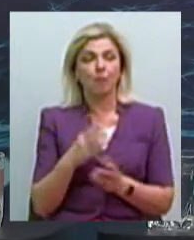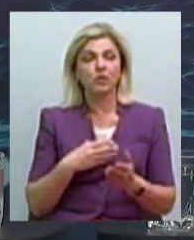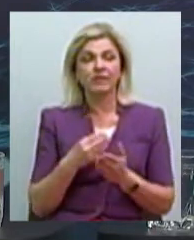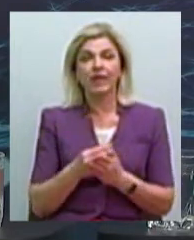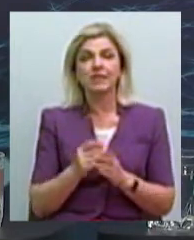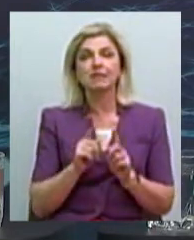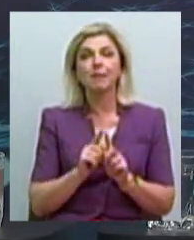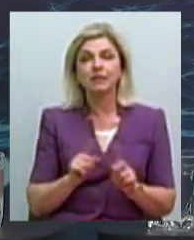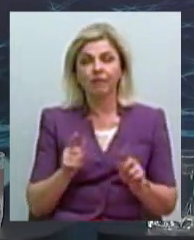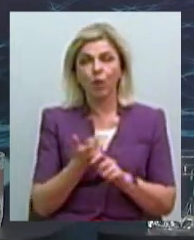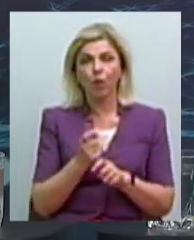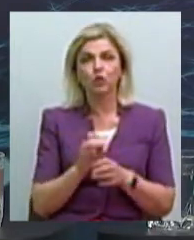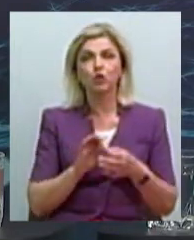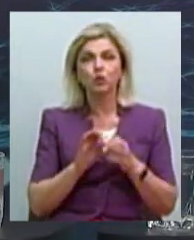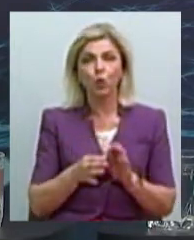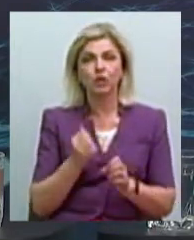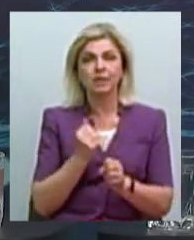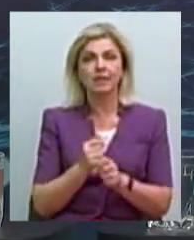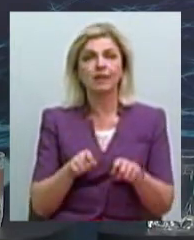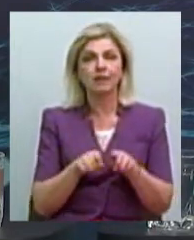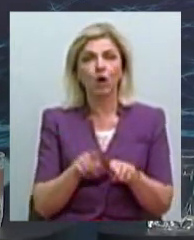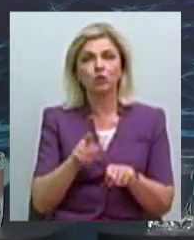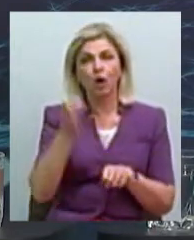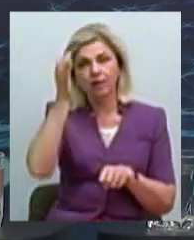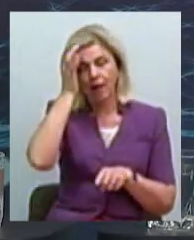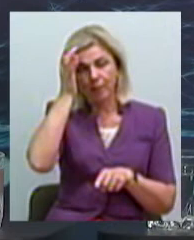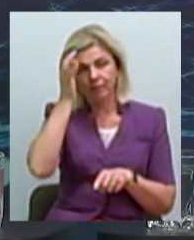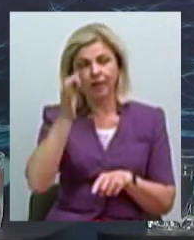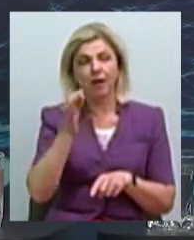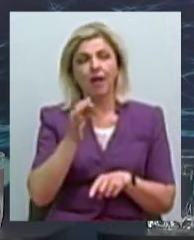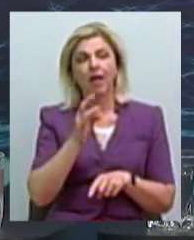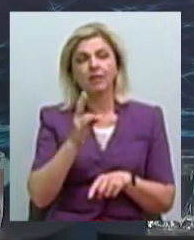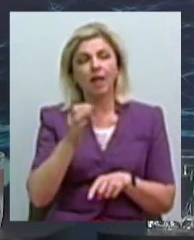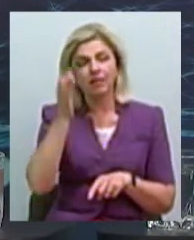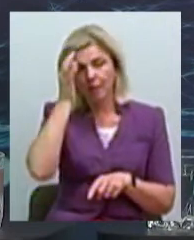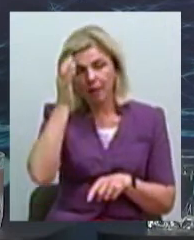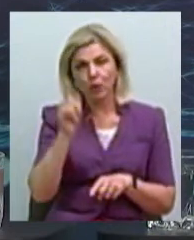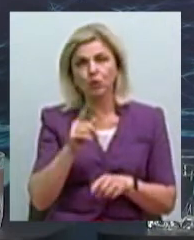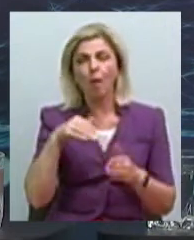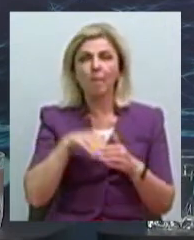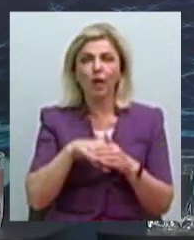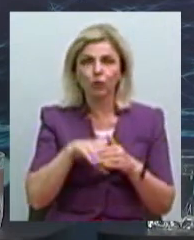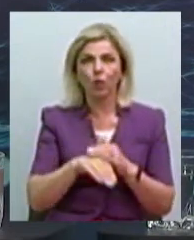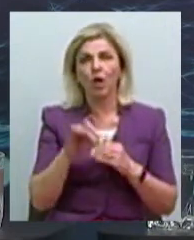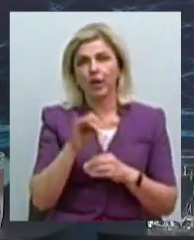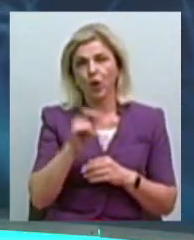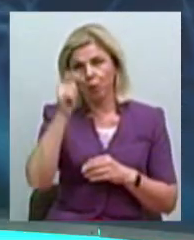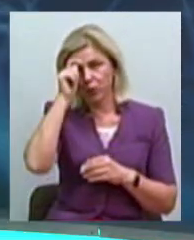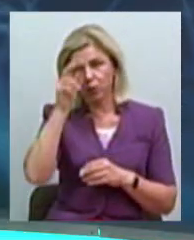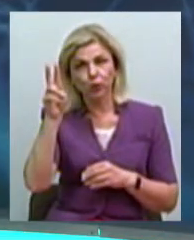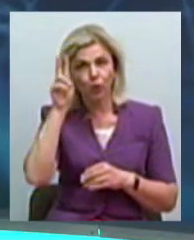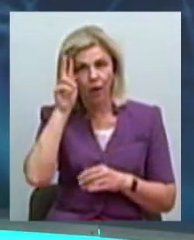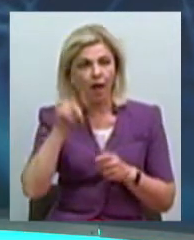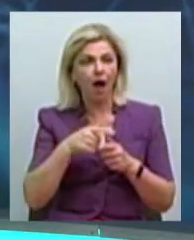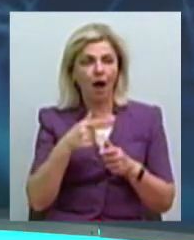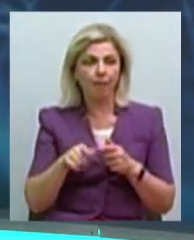специфике, очень сложно сделать так, чтобы она не напоминала вот мужской туалет или там метро, продвинутую какую-то его версию. Або ты